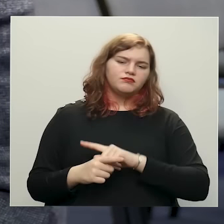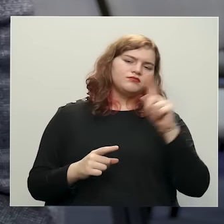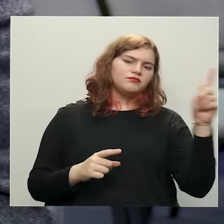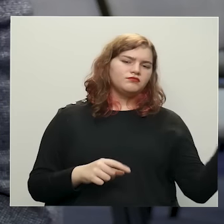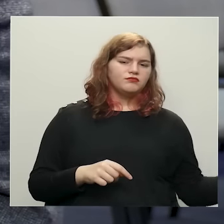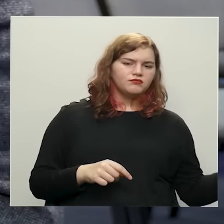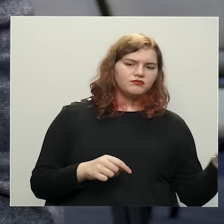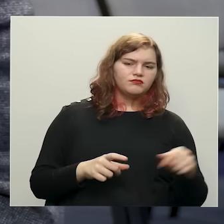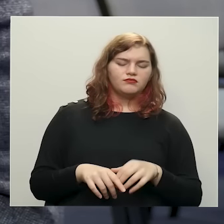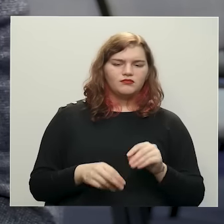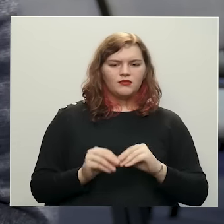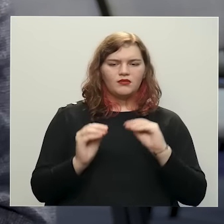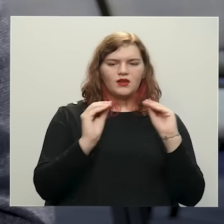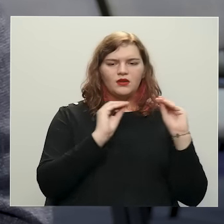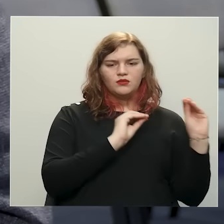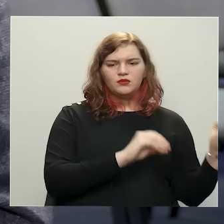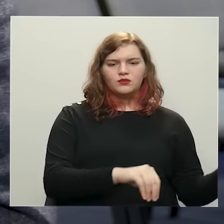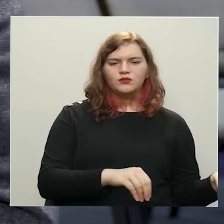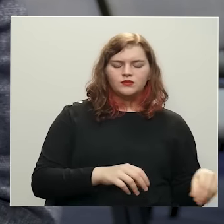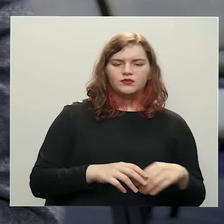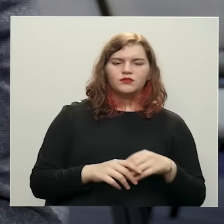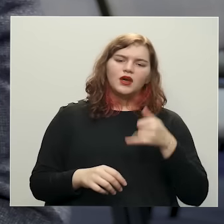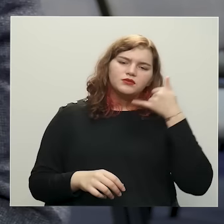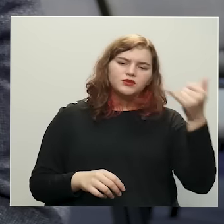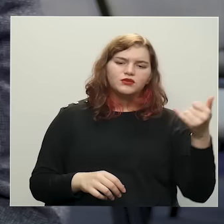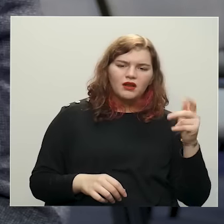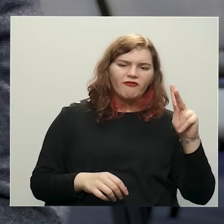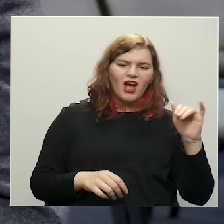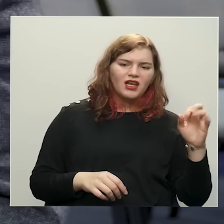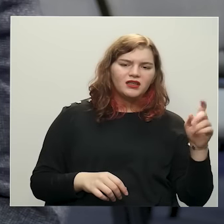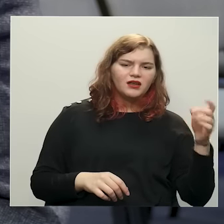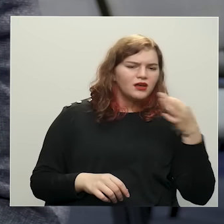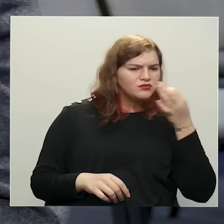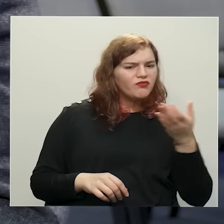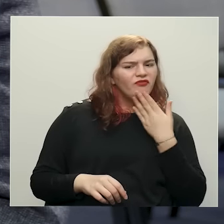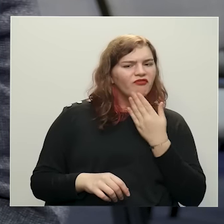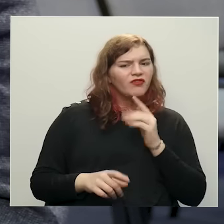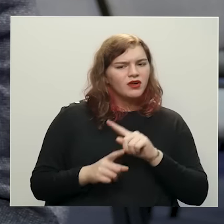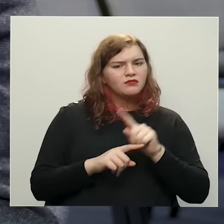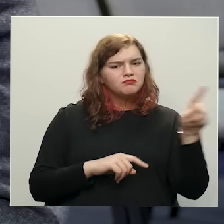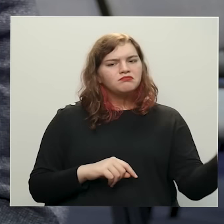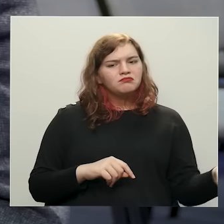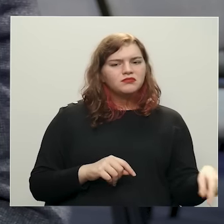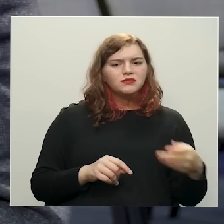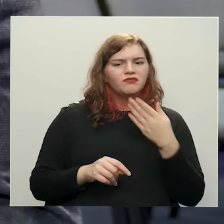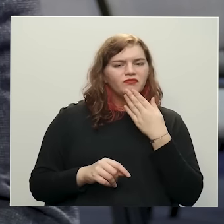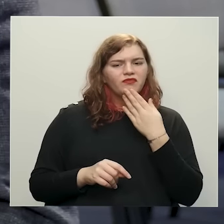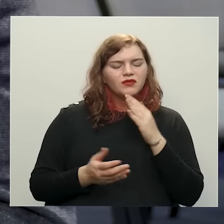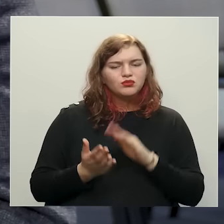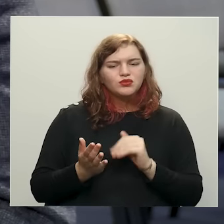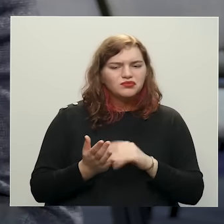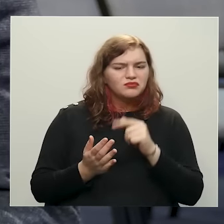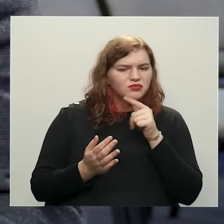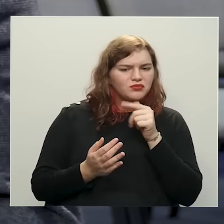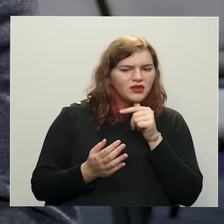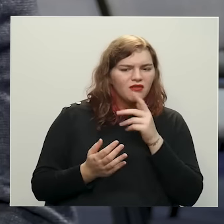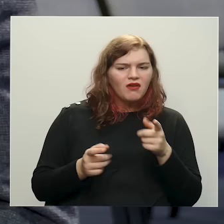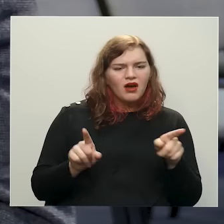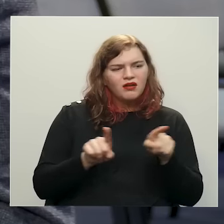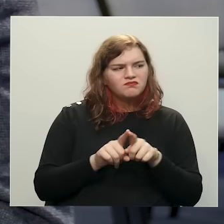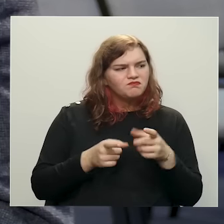la... Unde? L-am sunat pe Vali. Vali, spuneai că vrei să... Hai că și noi vrem să slujim sub o